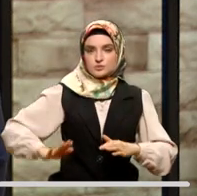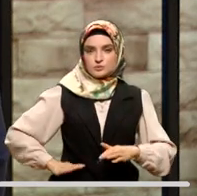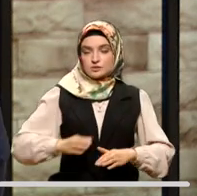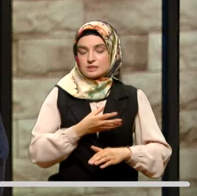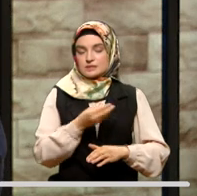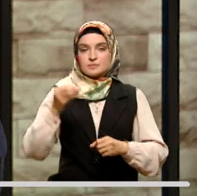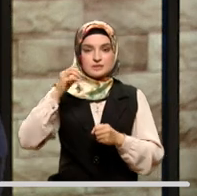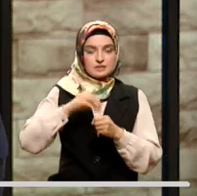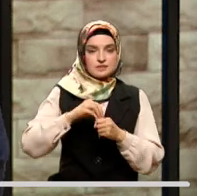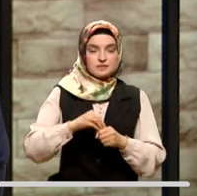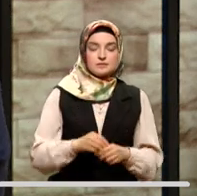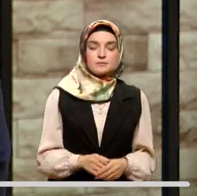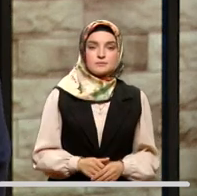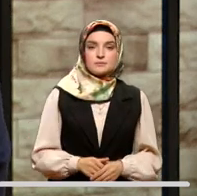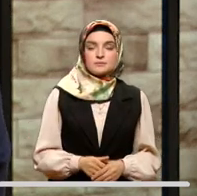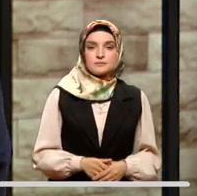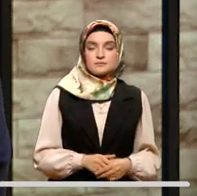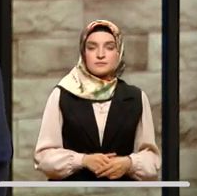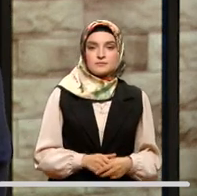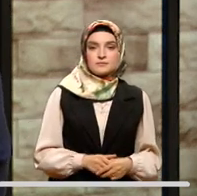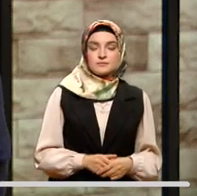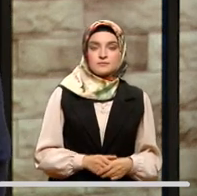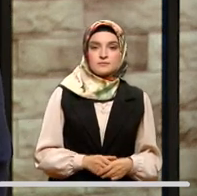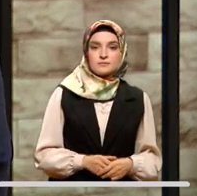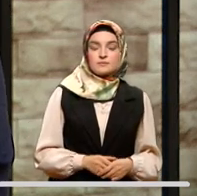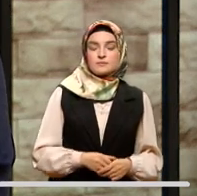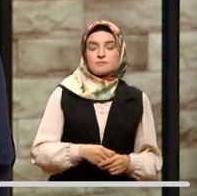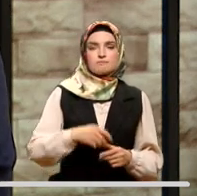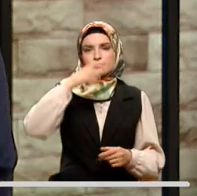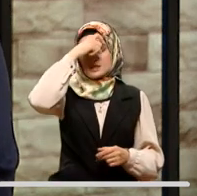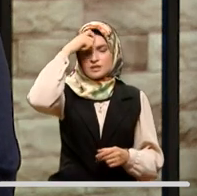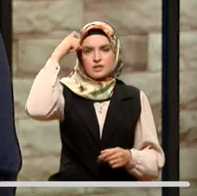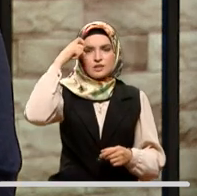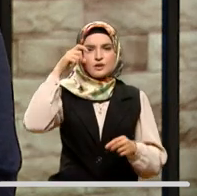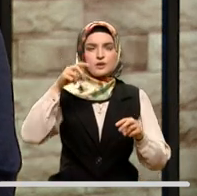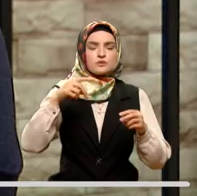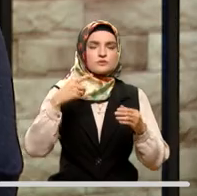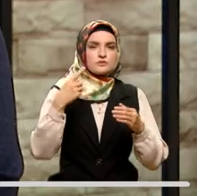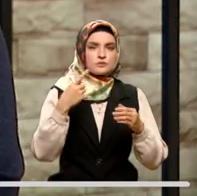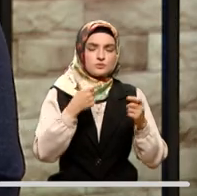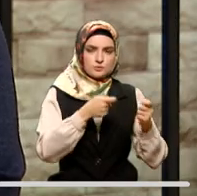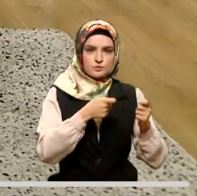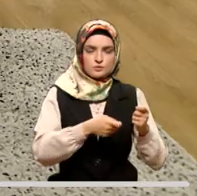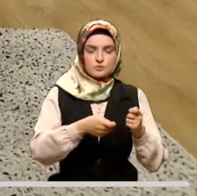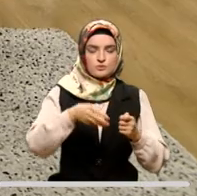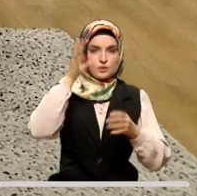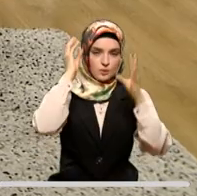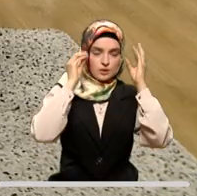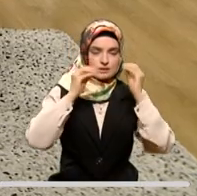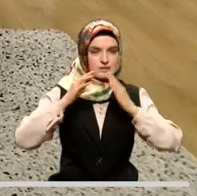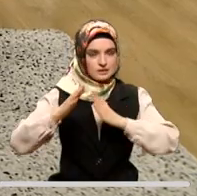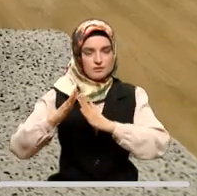özellikle okula giden çocuklarımızın yaz kursunda öğrendiklerinin devamını sağlayabilmeleri içindi bu